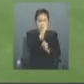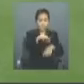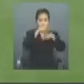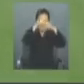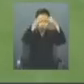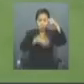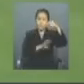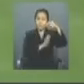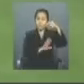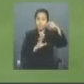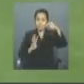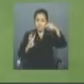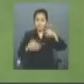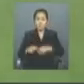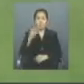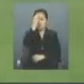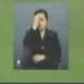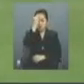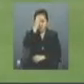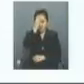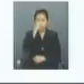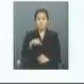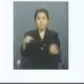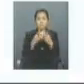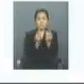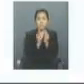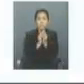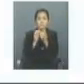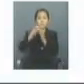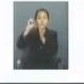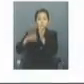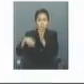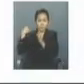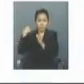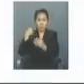เรียวจิอิมาดะโปรจากญี่ปุ่นจบที่อีเวนต์พาไม่ผ่านการตัดตัวค่ะ